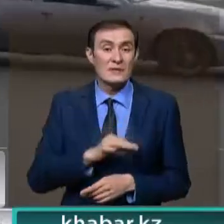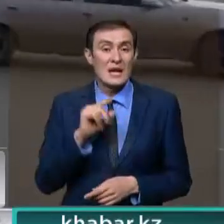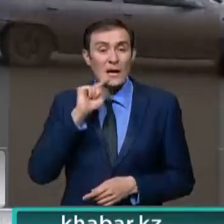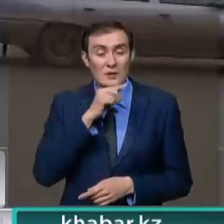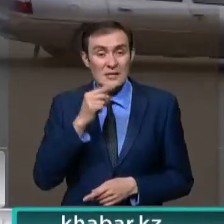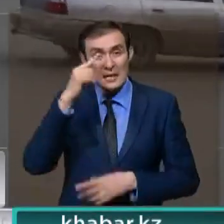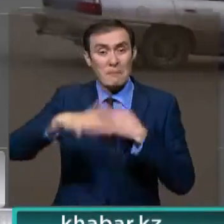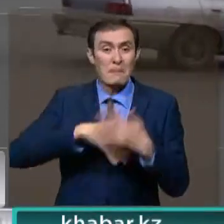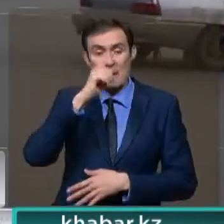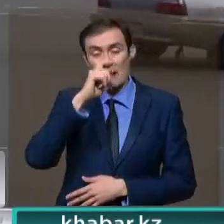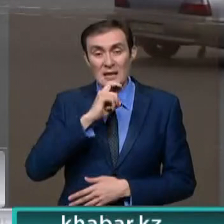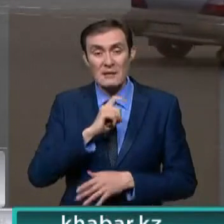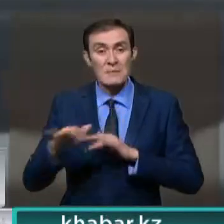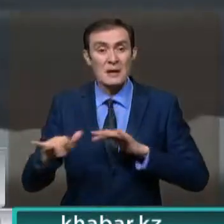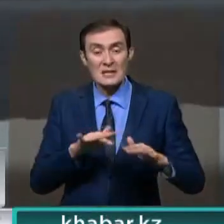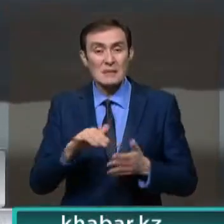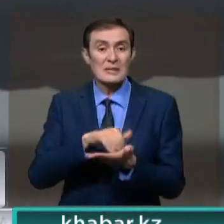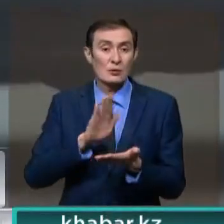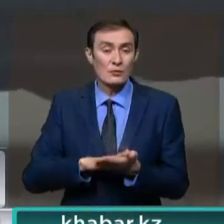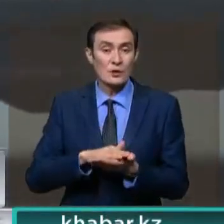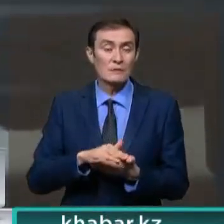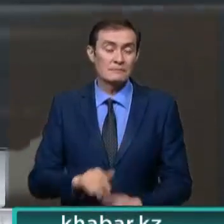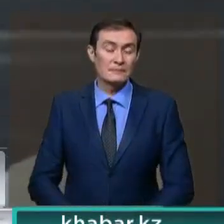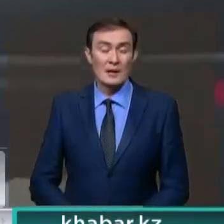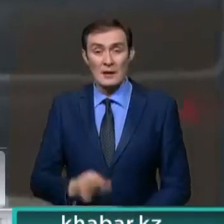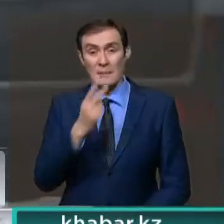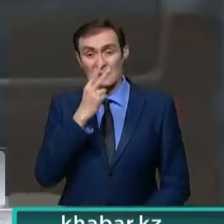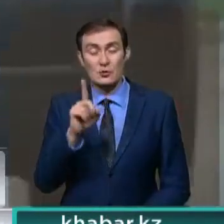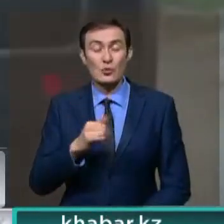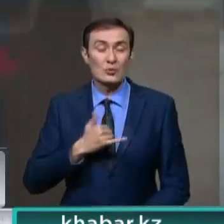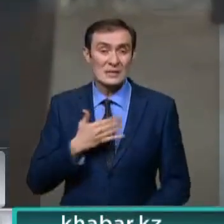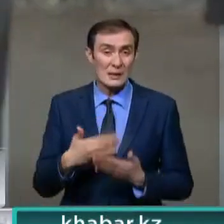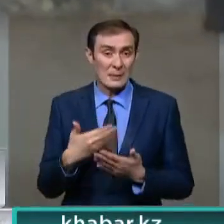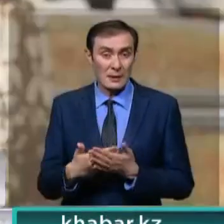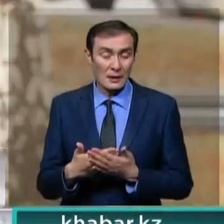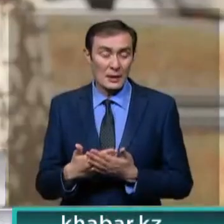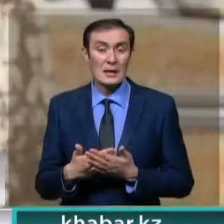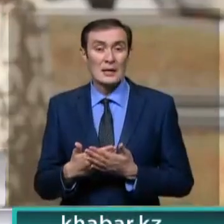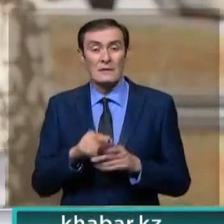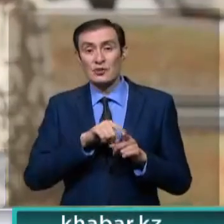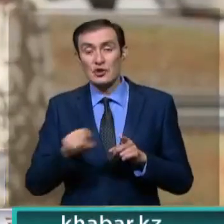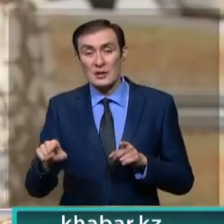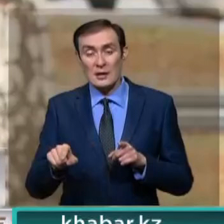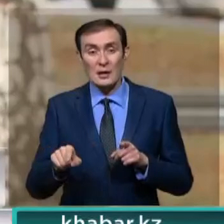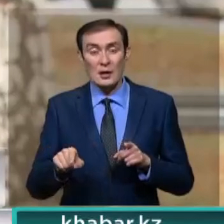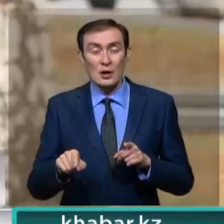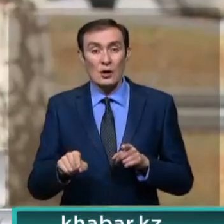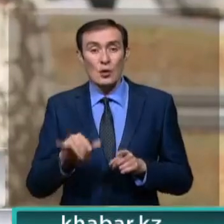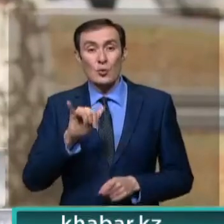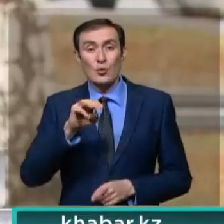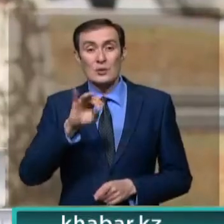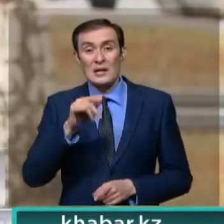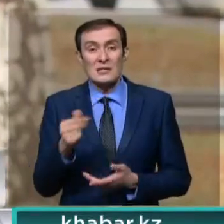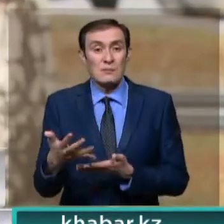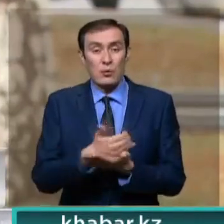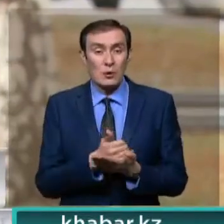из-за запутанного механизма постановки на учет. Вы посмотрите, что у нас происходит. У нас за утильсбор отвечает